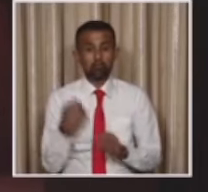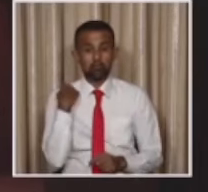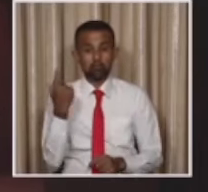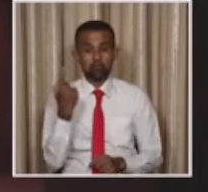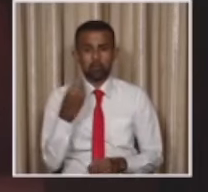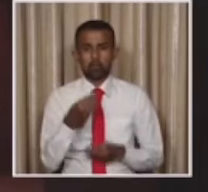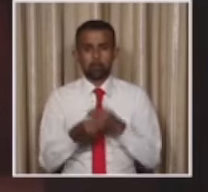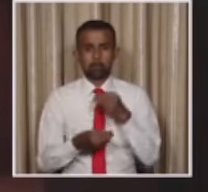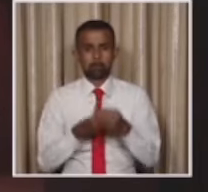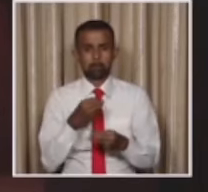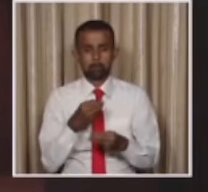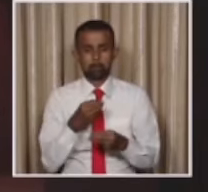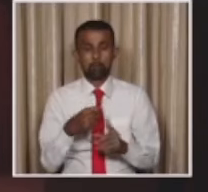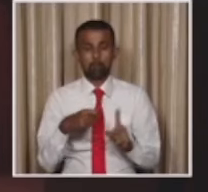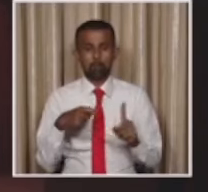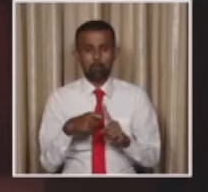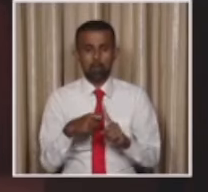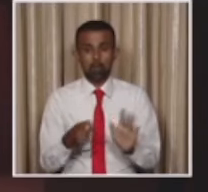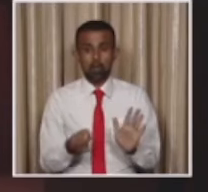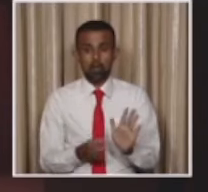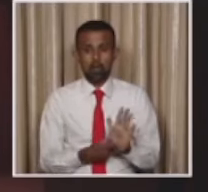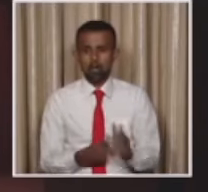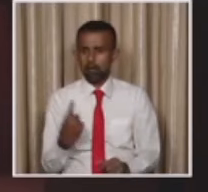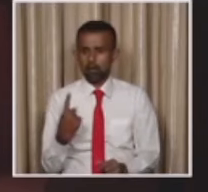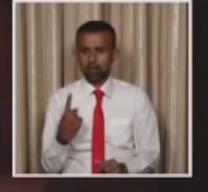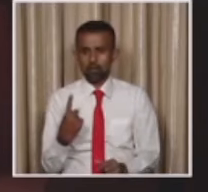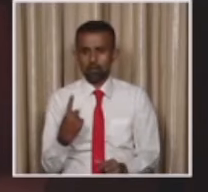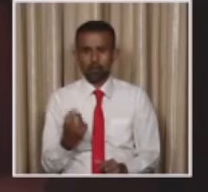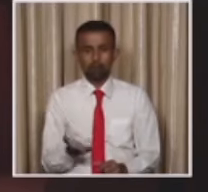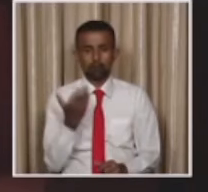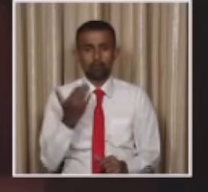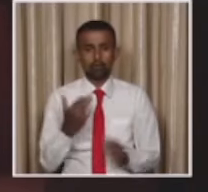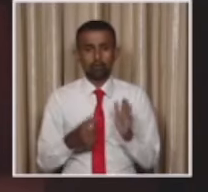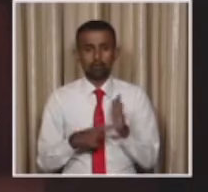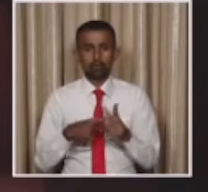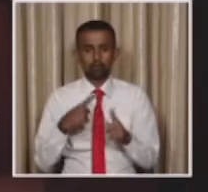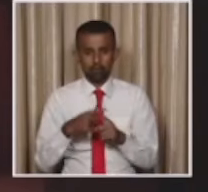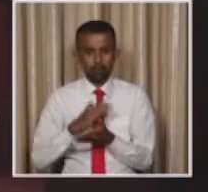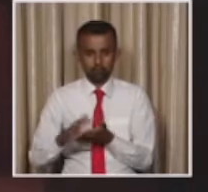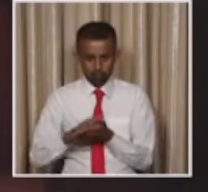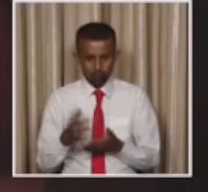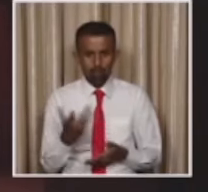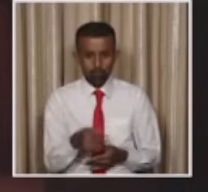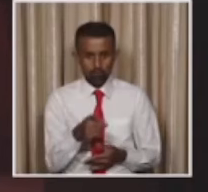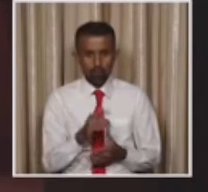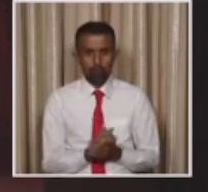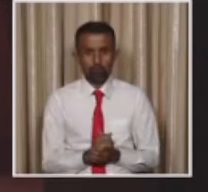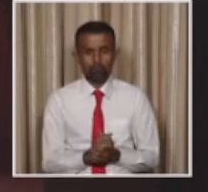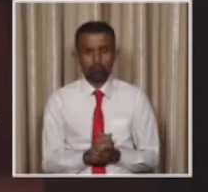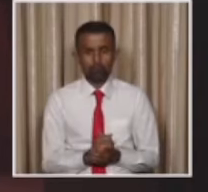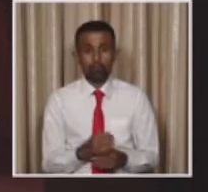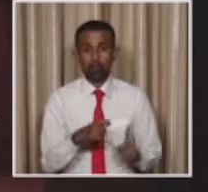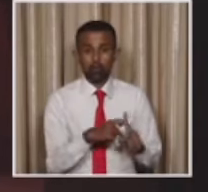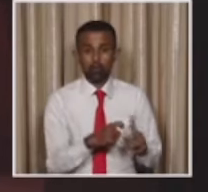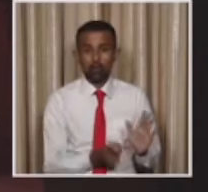වෙත කෝටි ලක්ෂයකට අධික බදු සහන ලබා දීලා තිබෙනවා. එතකොට ඒ